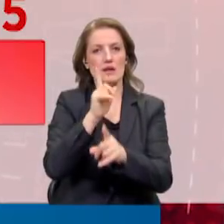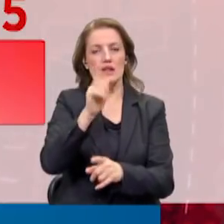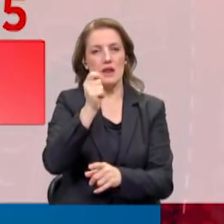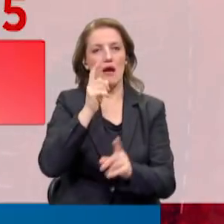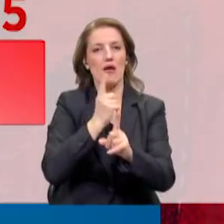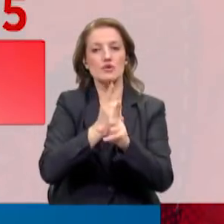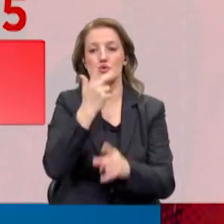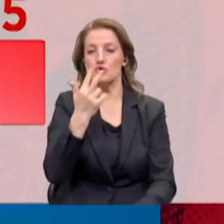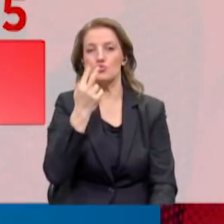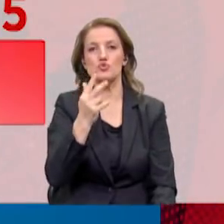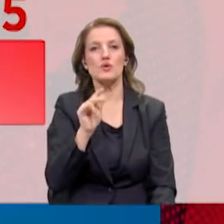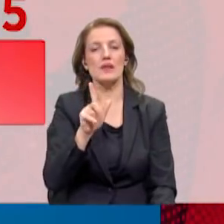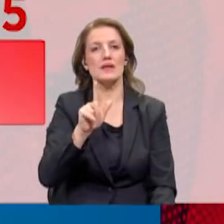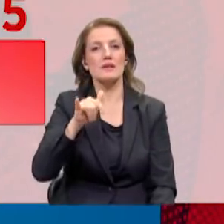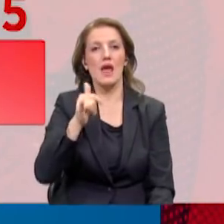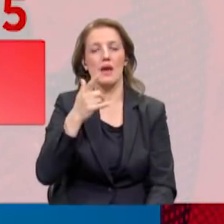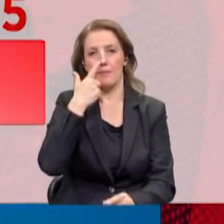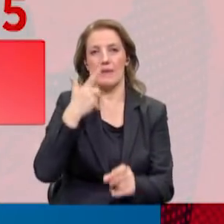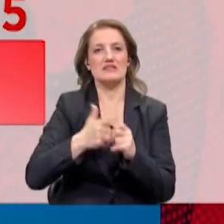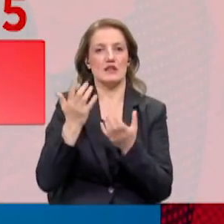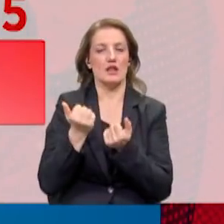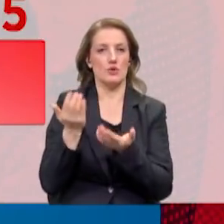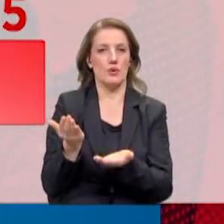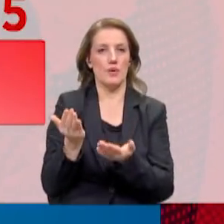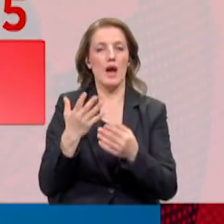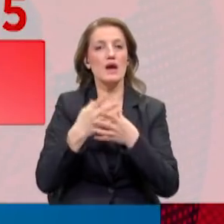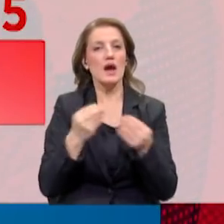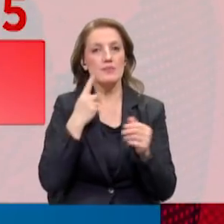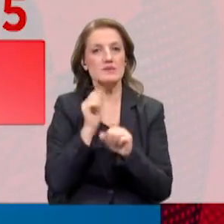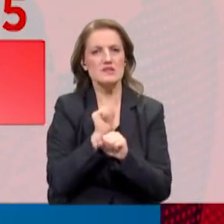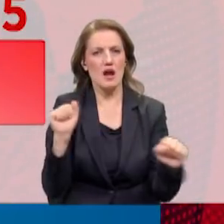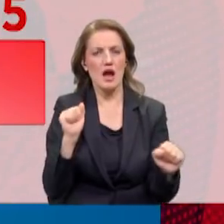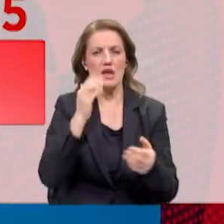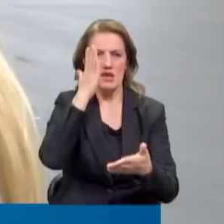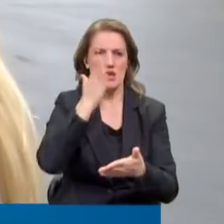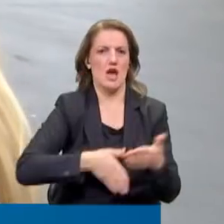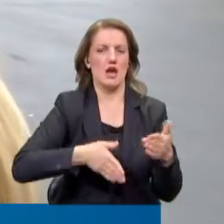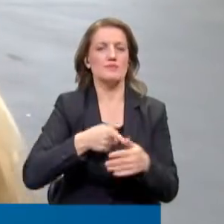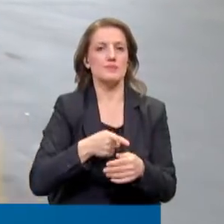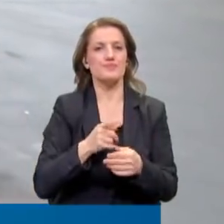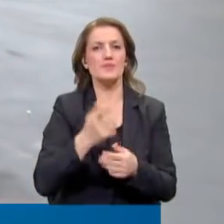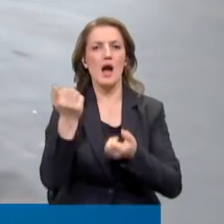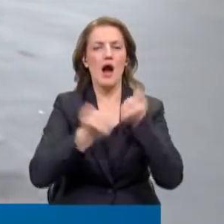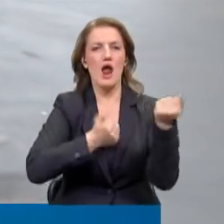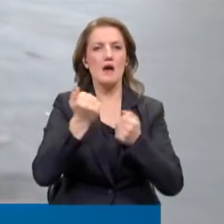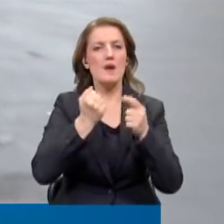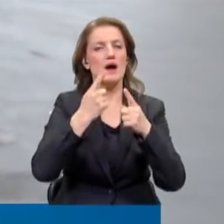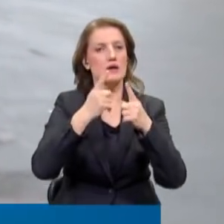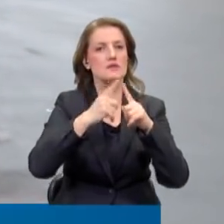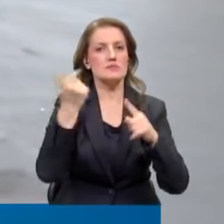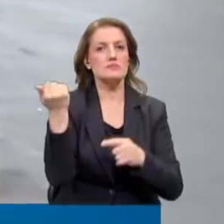karşılığında 3,5 litre civarında benzin alabiliyor. Kaybı ise tam yarı yarıya. Araç sayısında da azalma